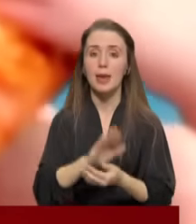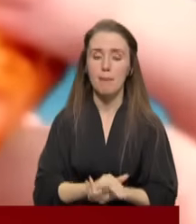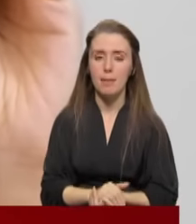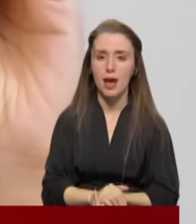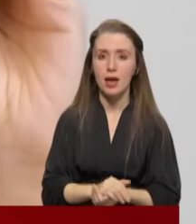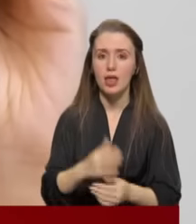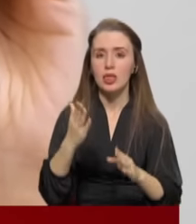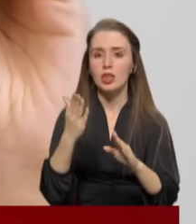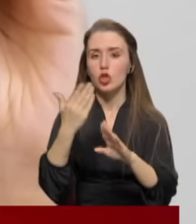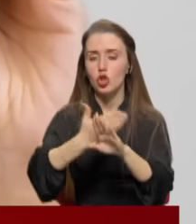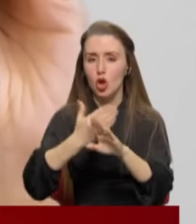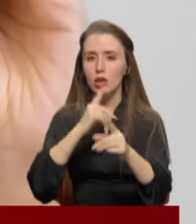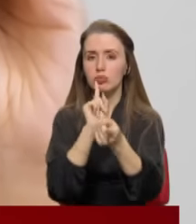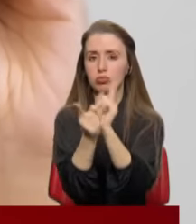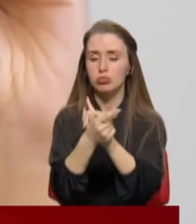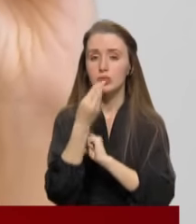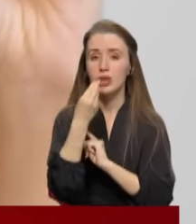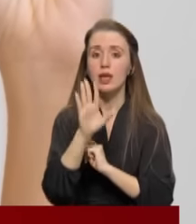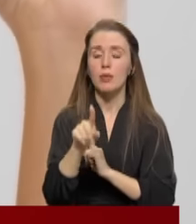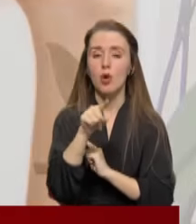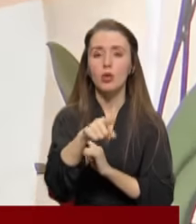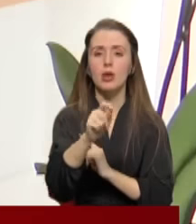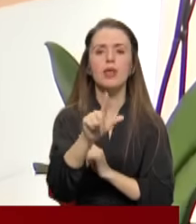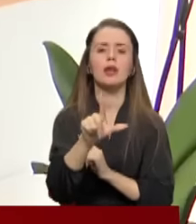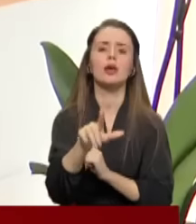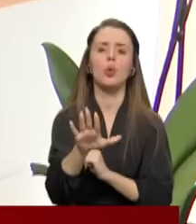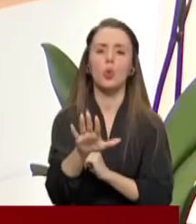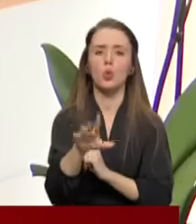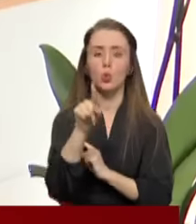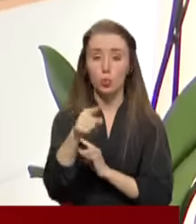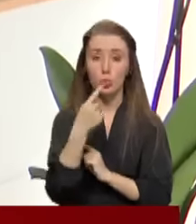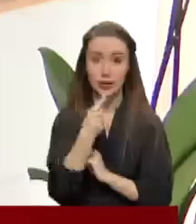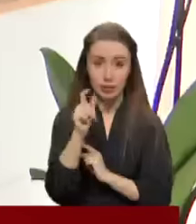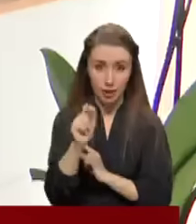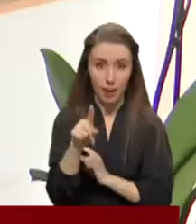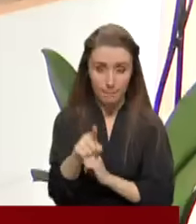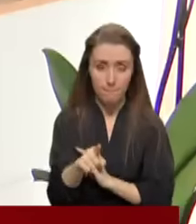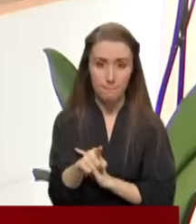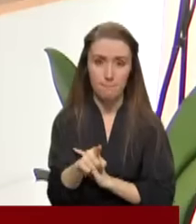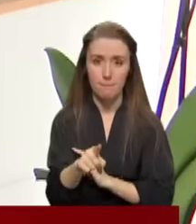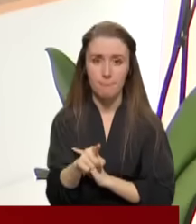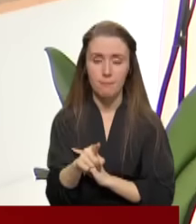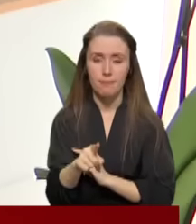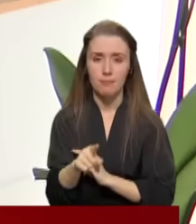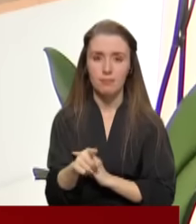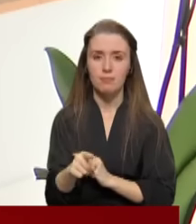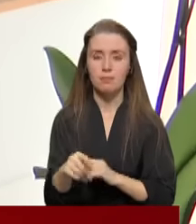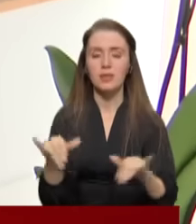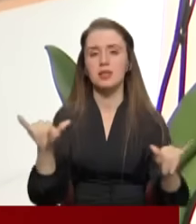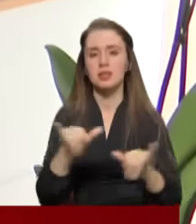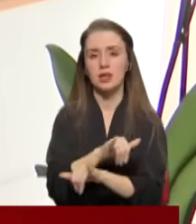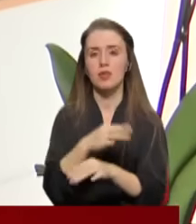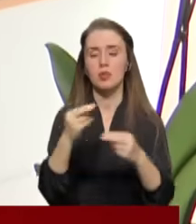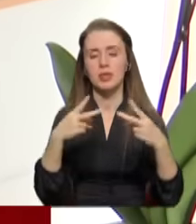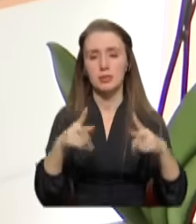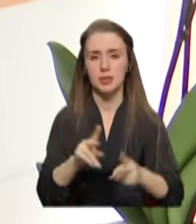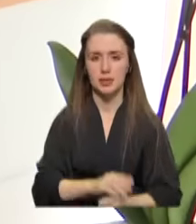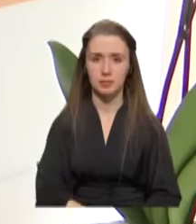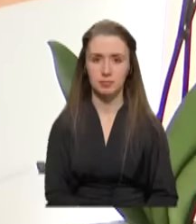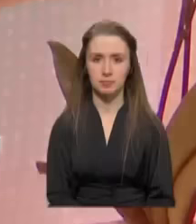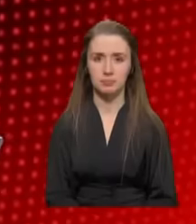food'dan uzak durun. Hiç o kürlerin peşine düşmenize gerek yok. Sadece bu dediklerimi yaparak bile çok ciddi kilolar verebilirsiniz.